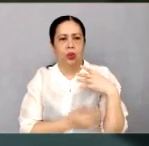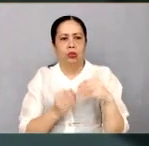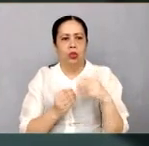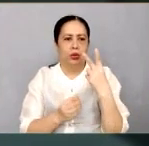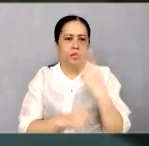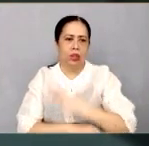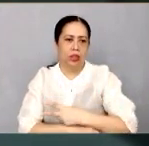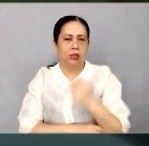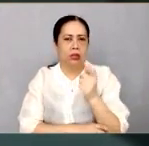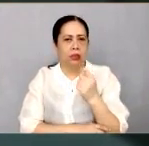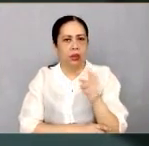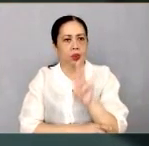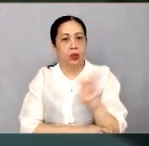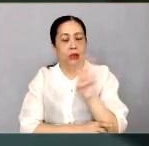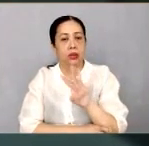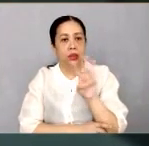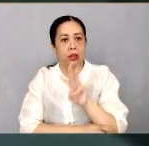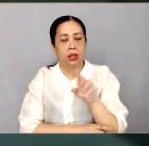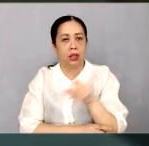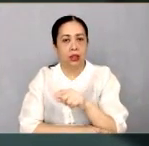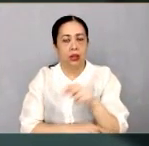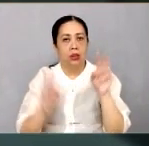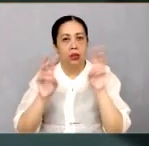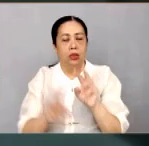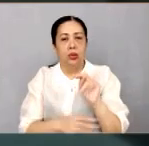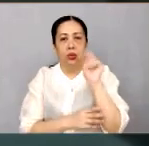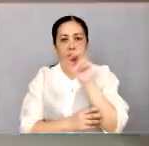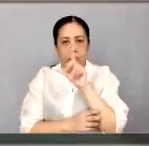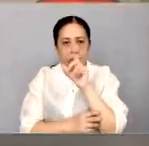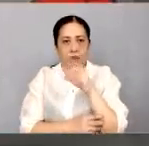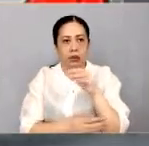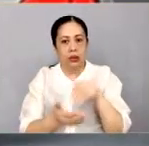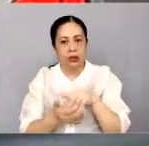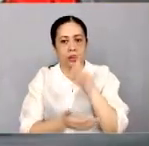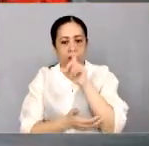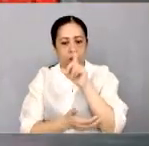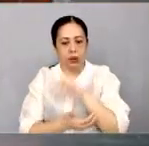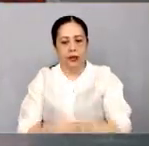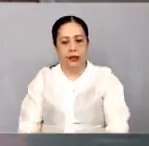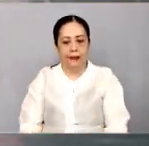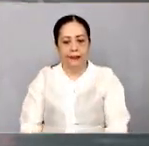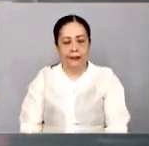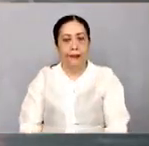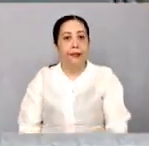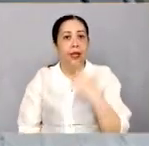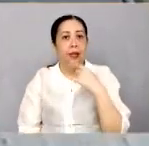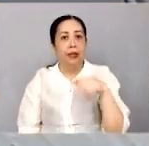hanggang Miyerkules pa itong maulan ng panahon sa Northern Luzon at Central Luzon. Sabi ng